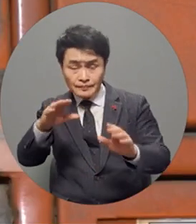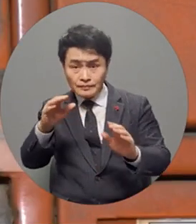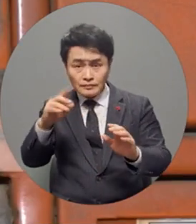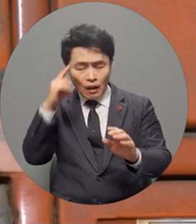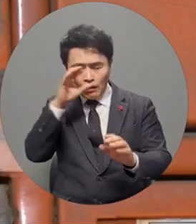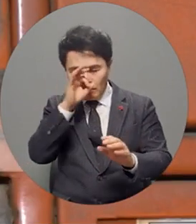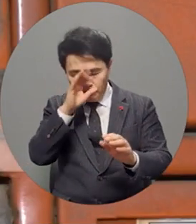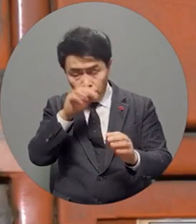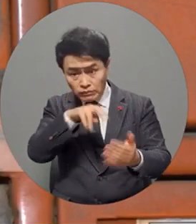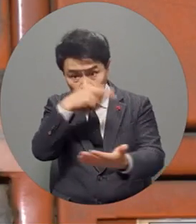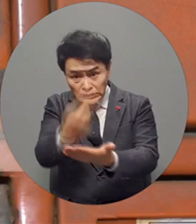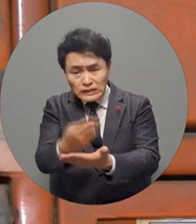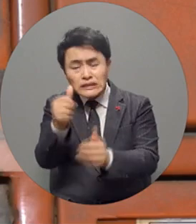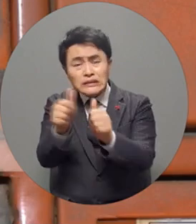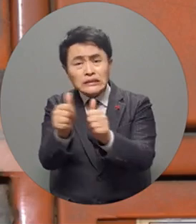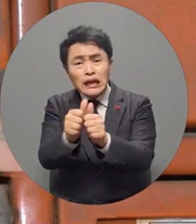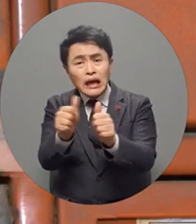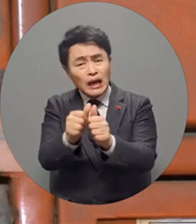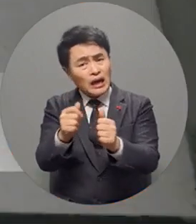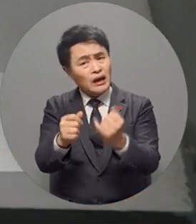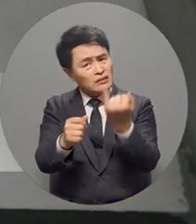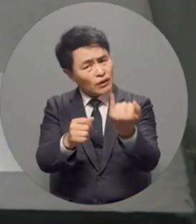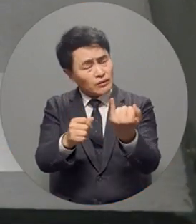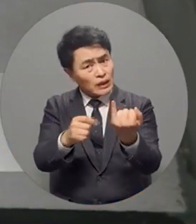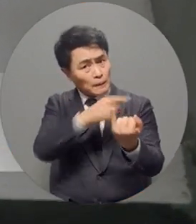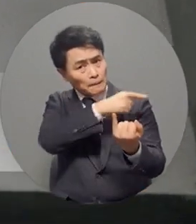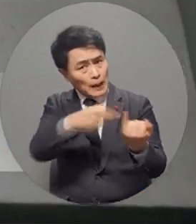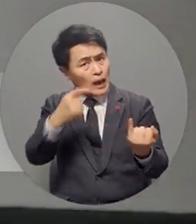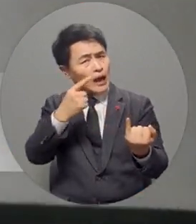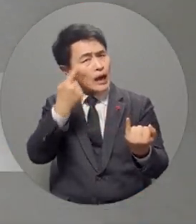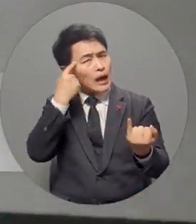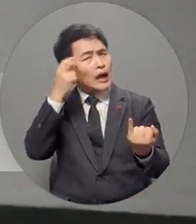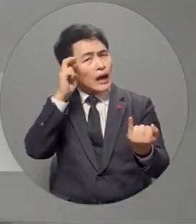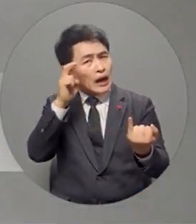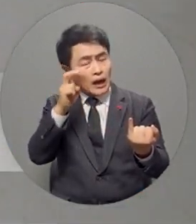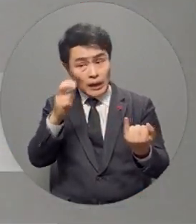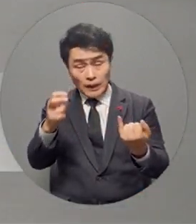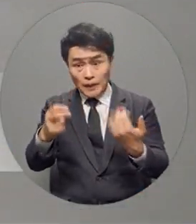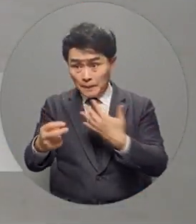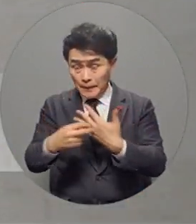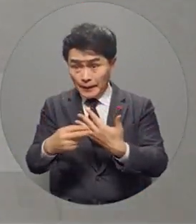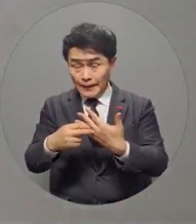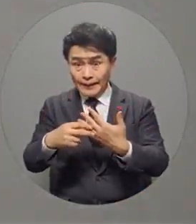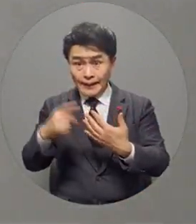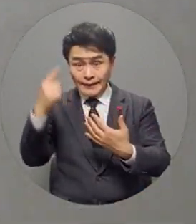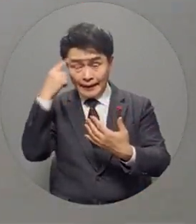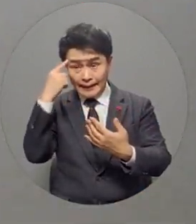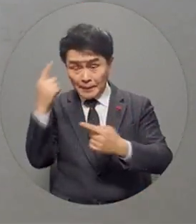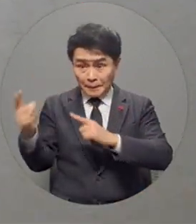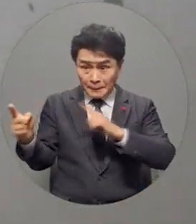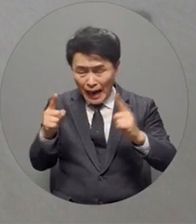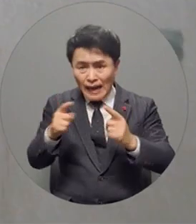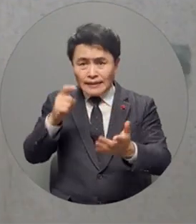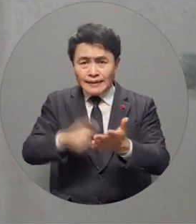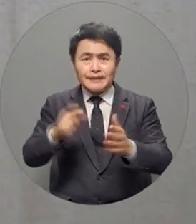쓰러져 있던 남성 한 명이 여성을 살해했다고 보고 병원에서 의식을 회복한 남성을 긴급 체포했습니다.